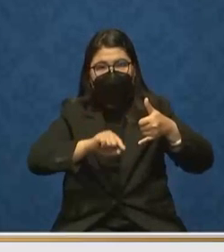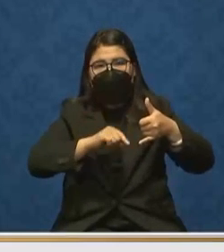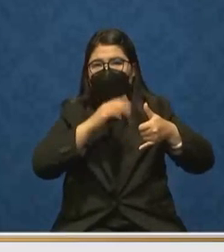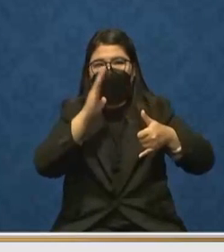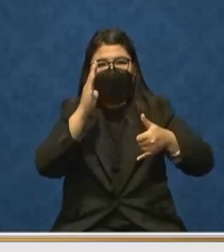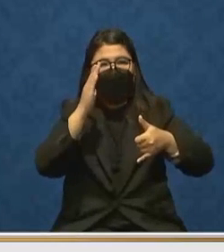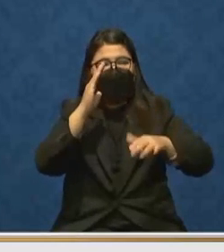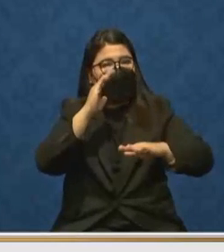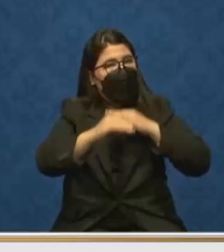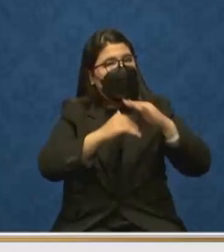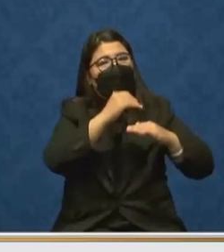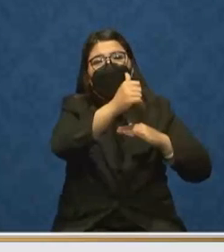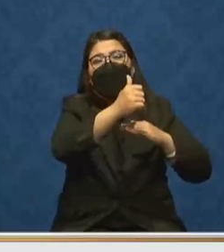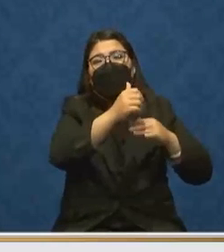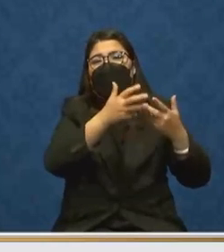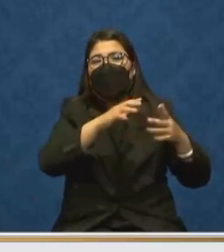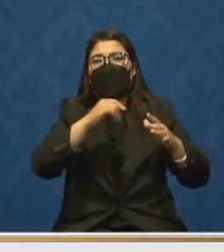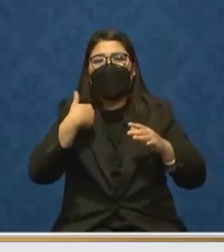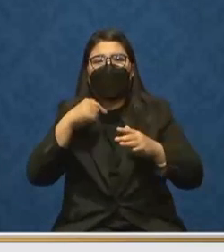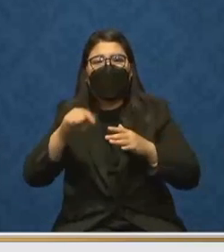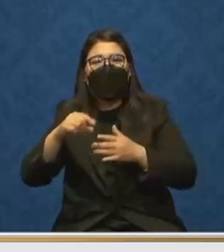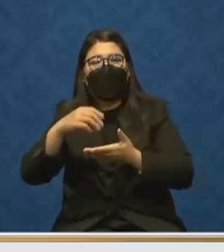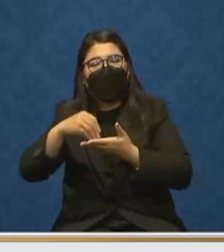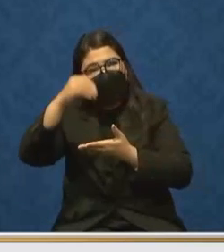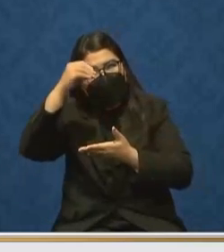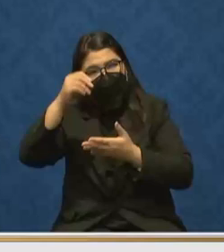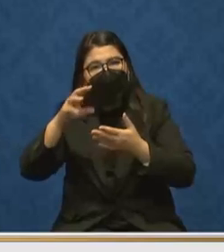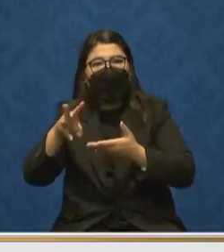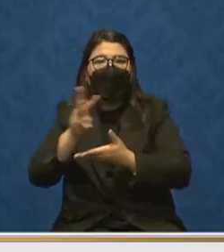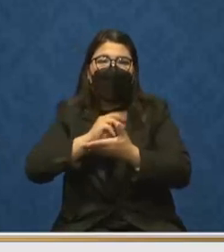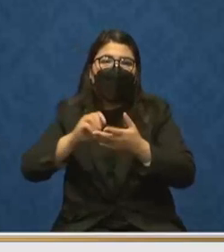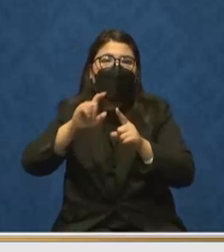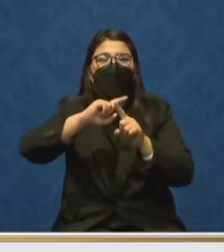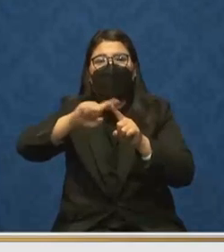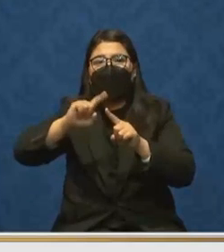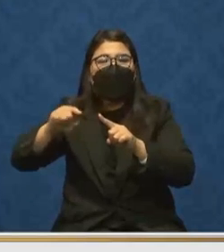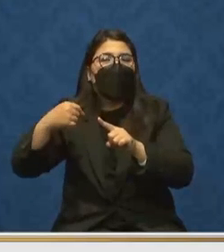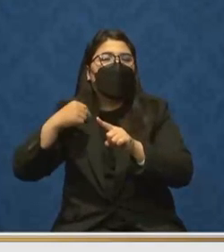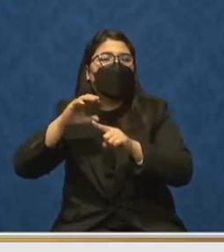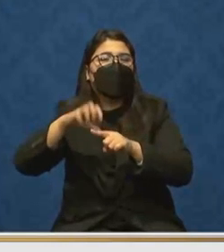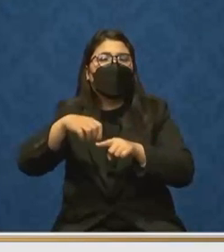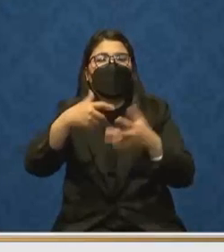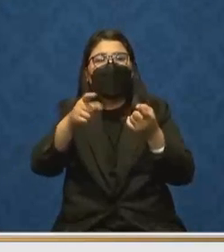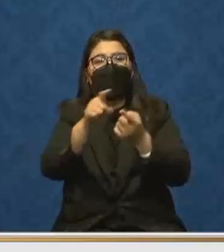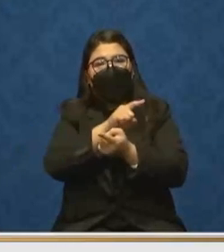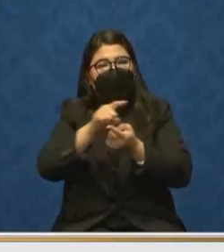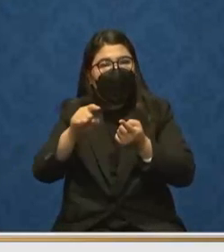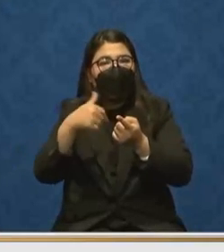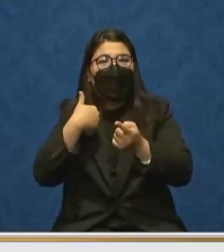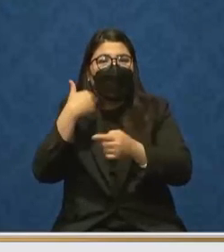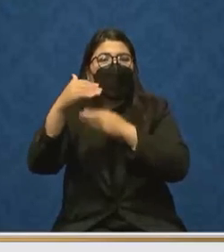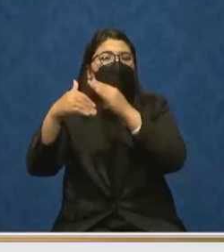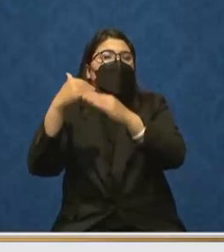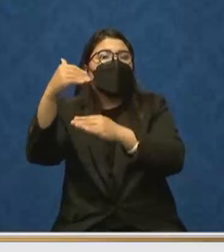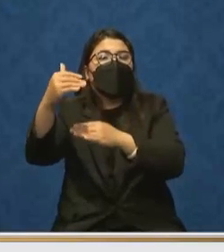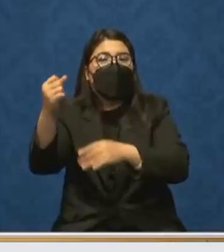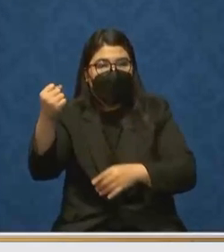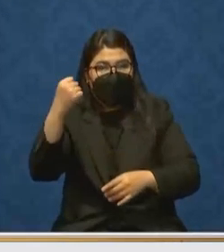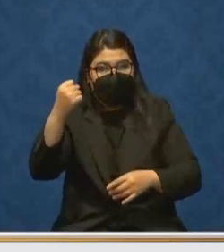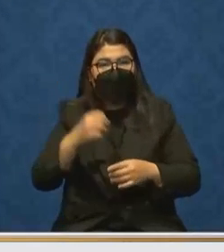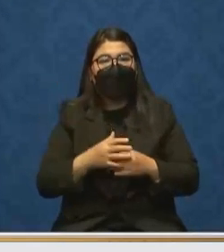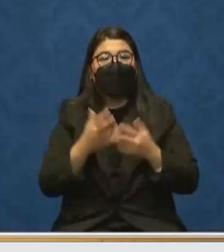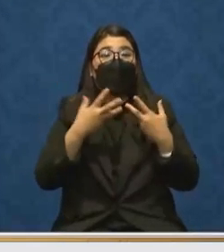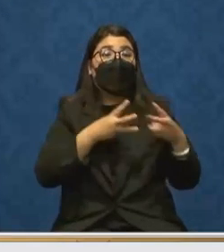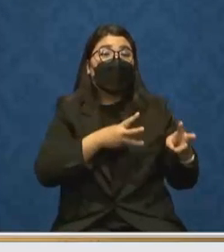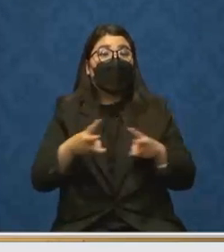ยและสถาบันอุดมศึกษาให้เป็นฐานในการขับเคลื่อนการพัฒนาเศรษฐกิจและสังคมของประเทศแบบก้าวกระโดดและยั่งยืนโดย